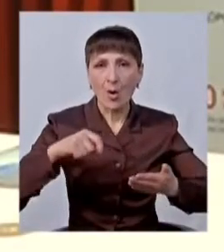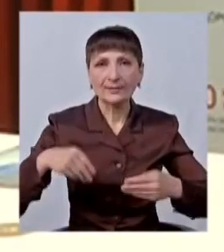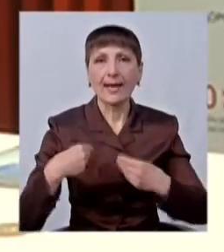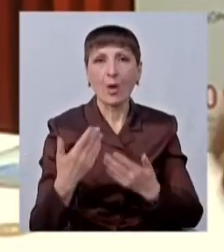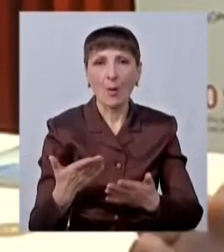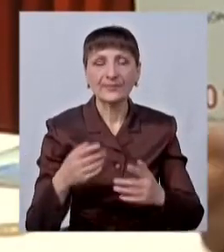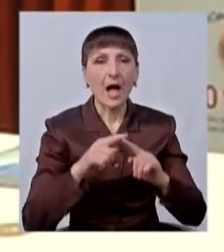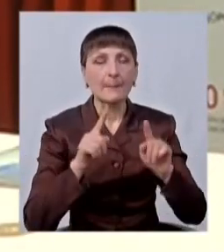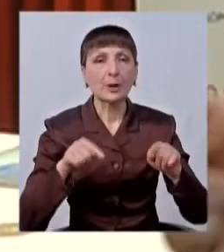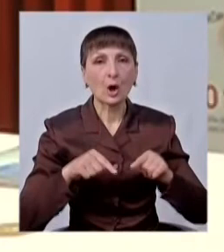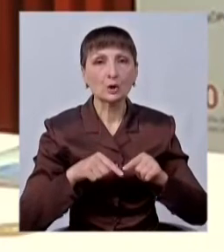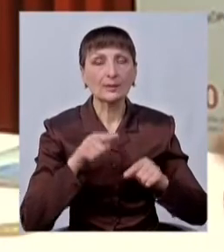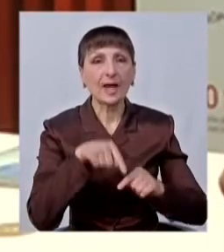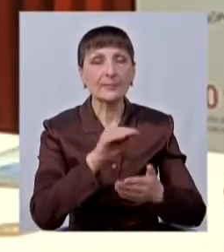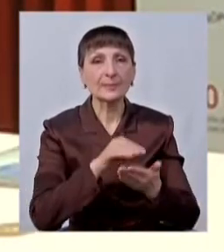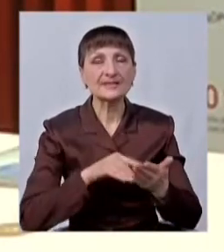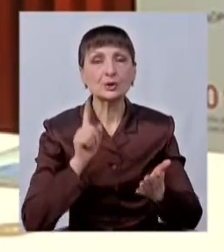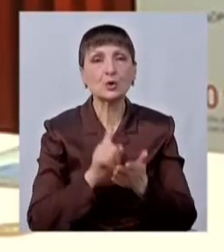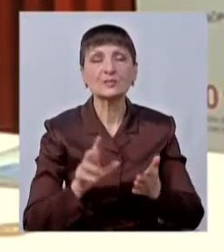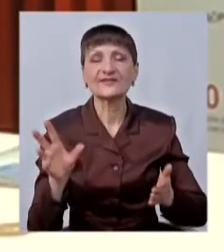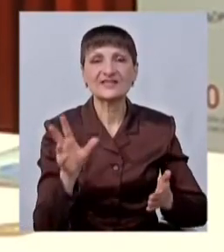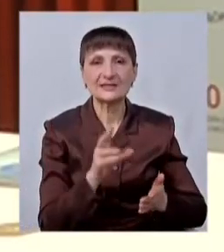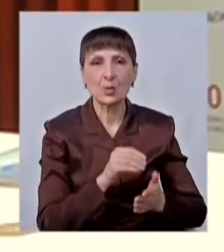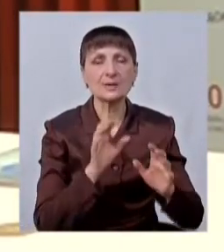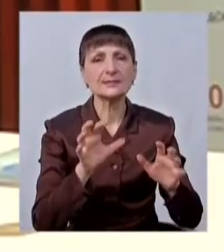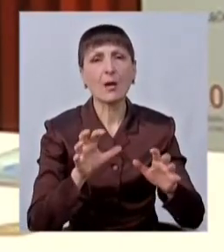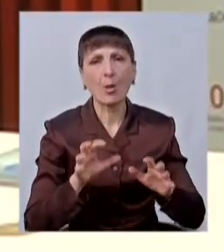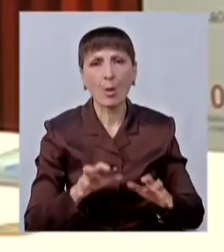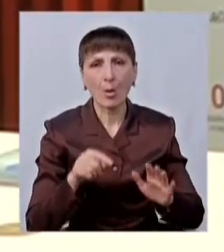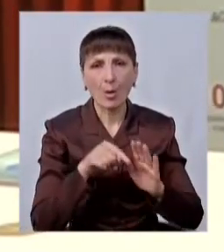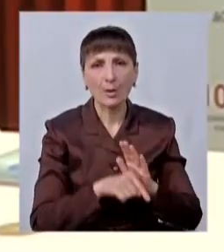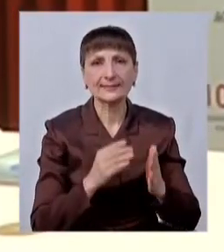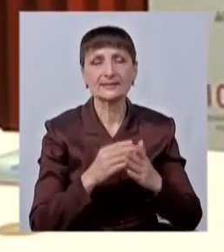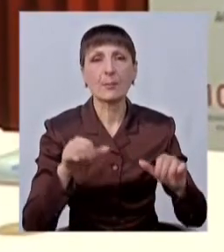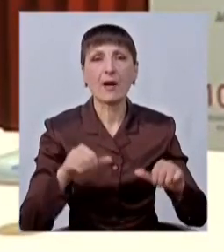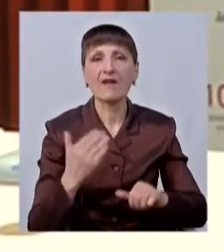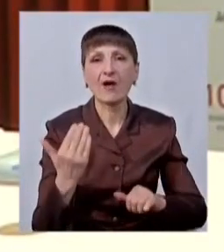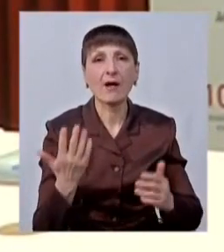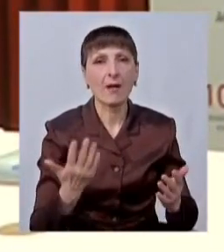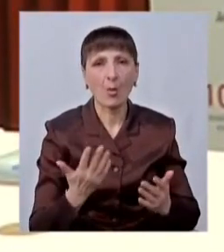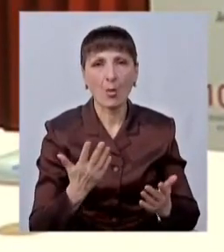блокноте отображено все. Законы, права их,